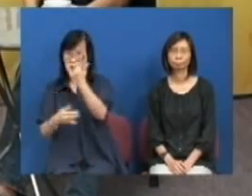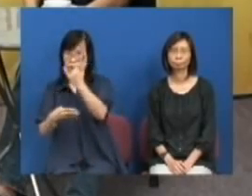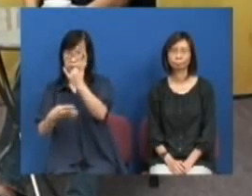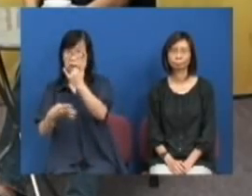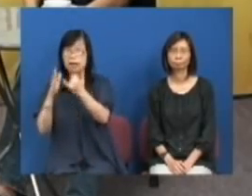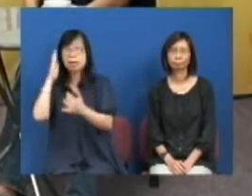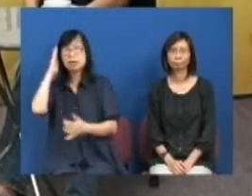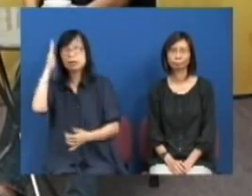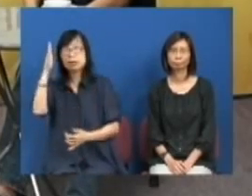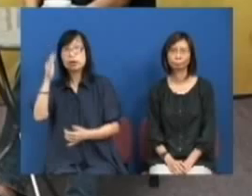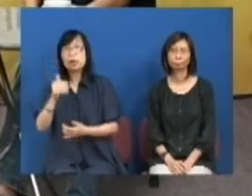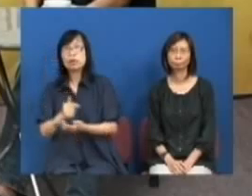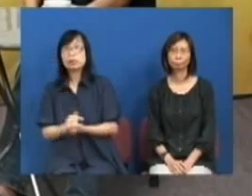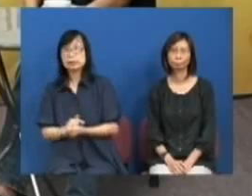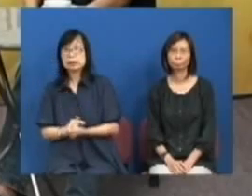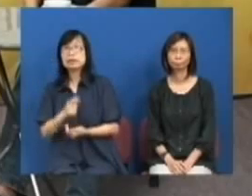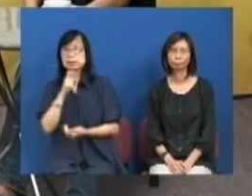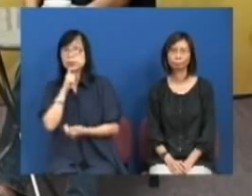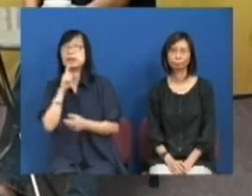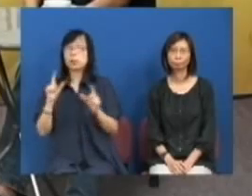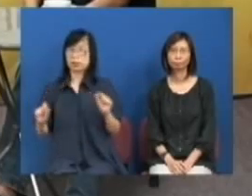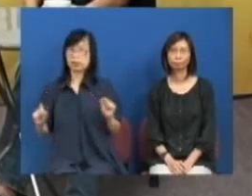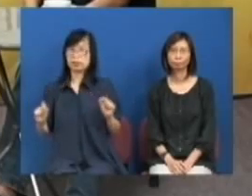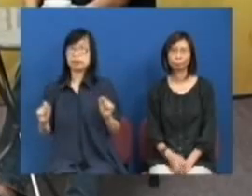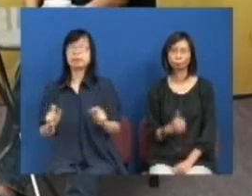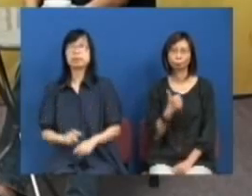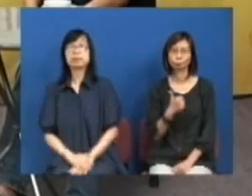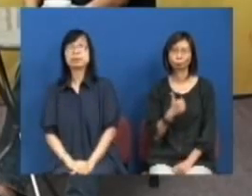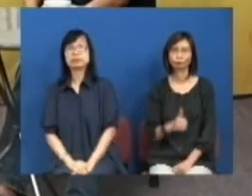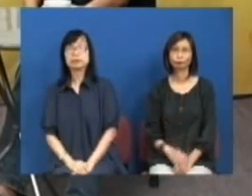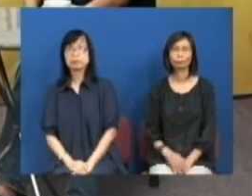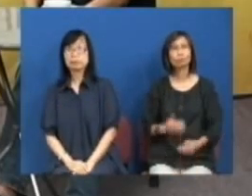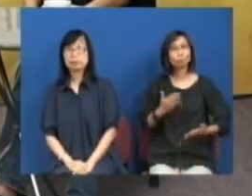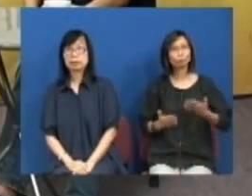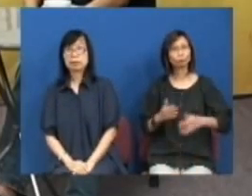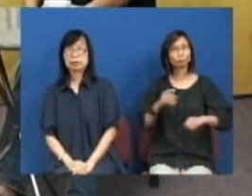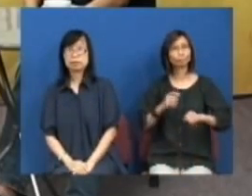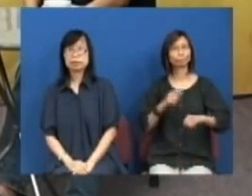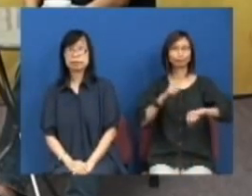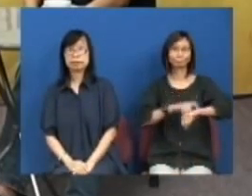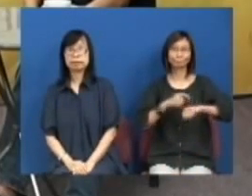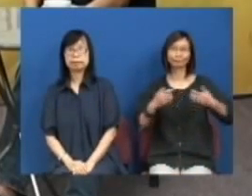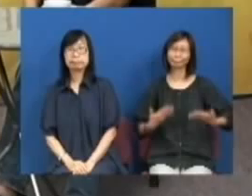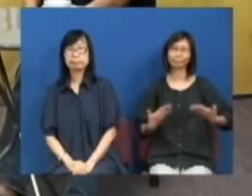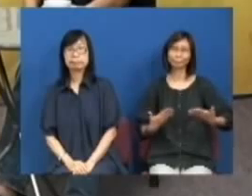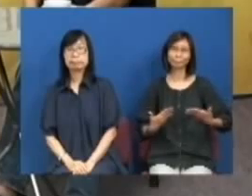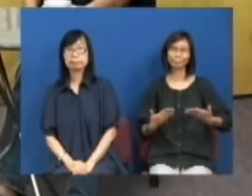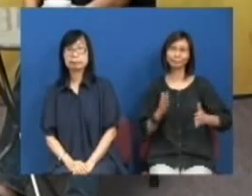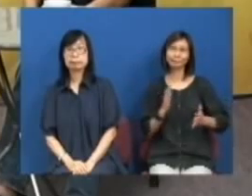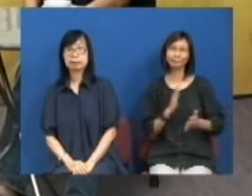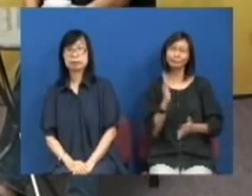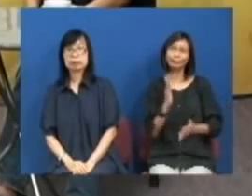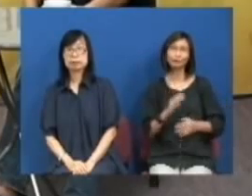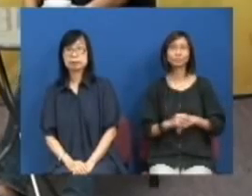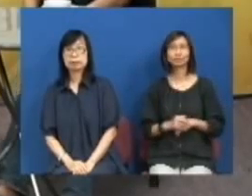難會係非常之有意義嘅。 咁或者節目時間去到依一度先啦，咁或者